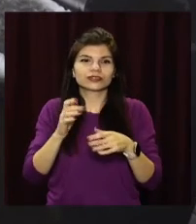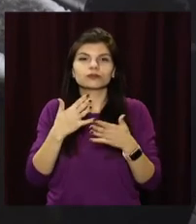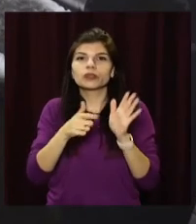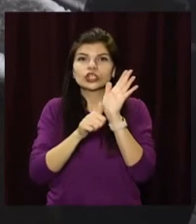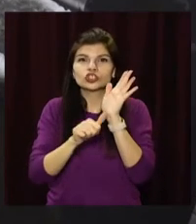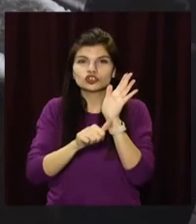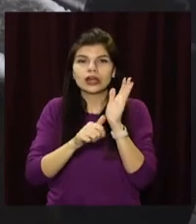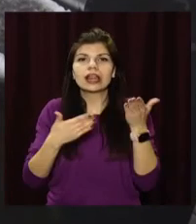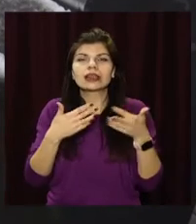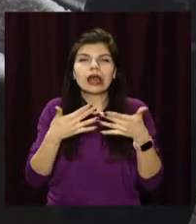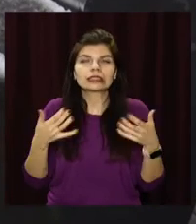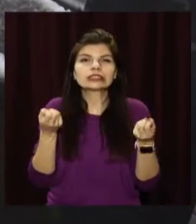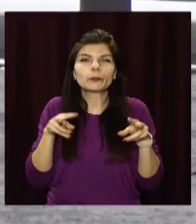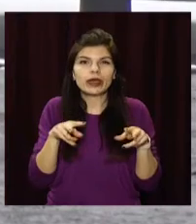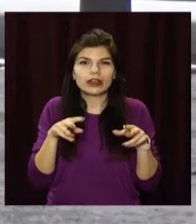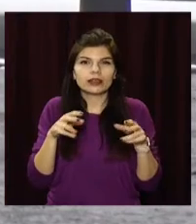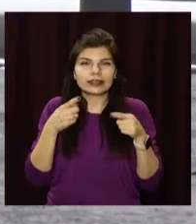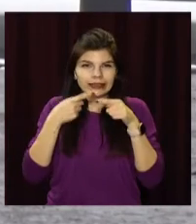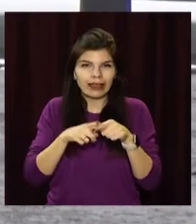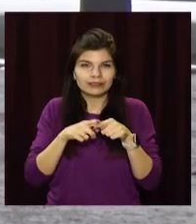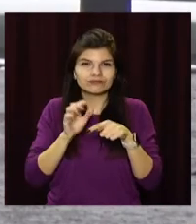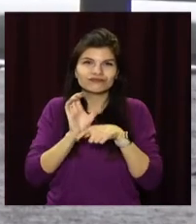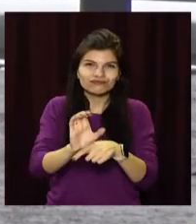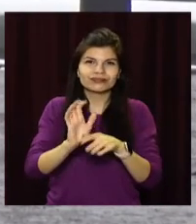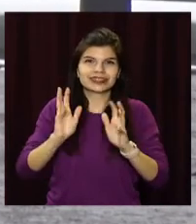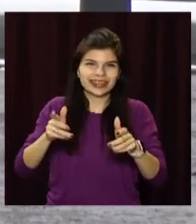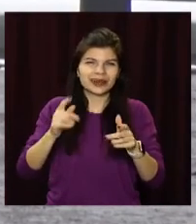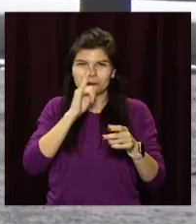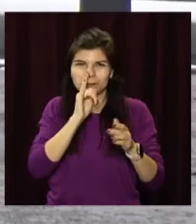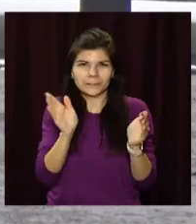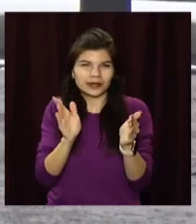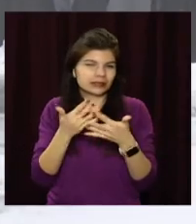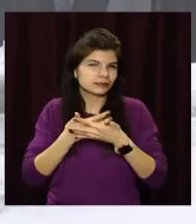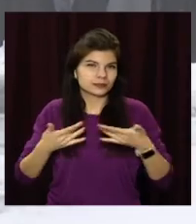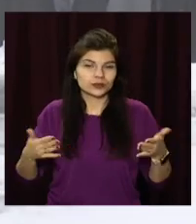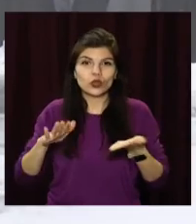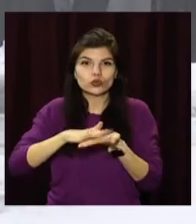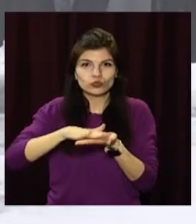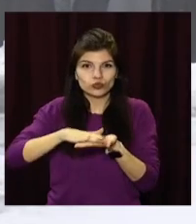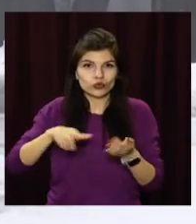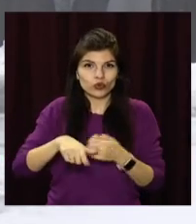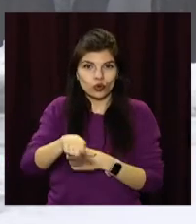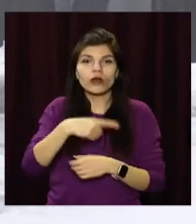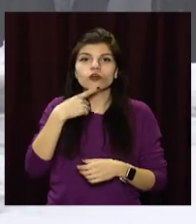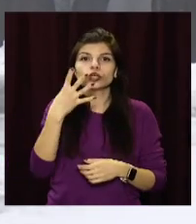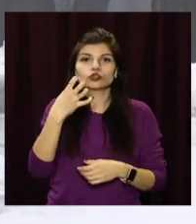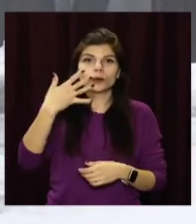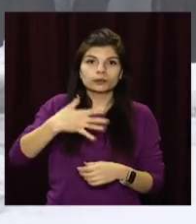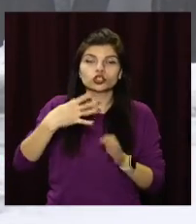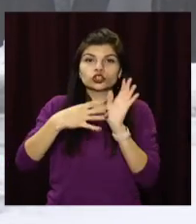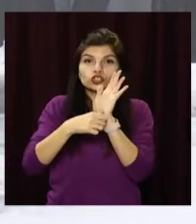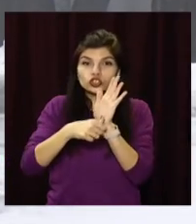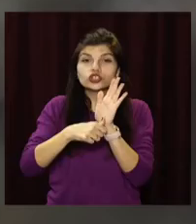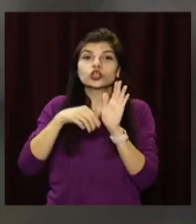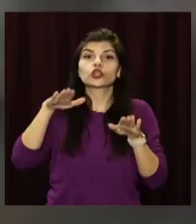60 одиниць спецтехніки. Станом на 7 ранку, повідомляють в міськраді, на дороги міста висипали 456